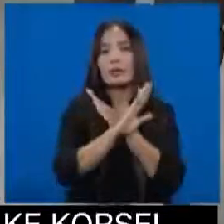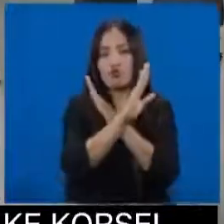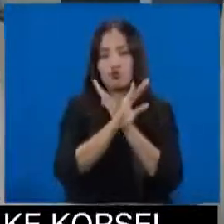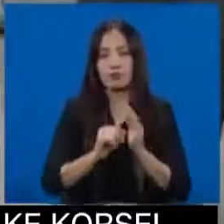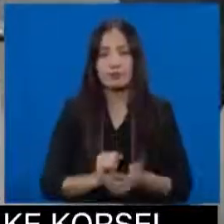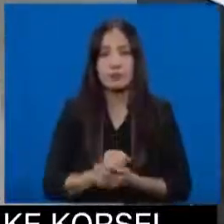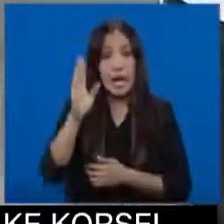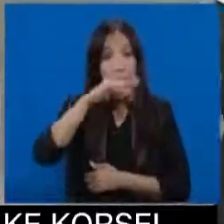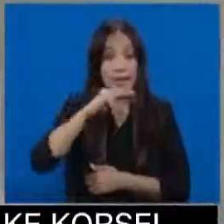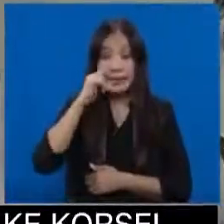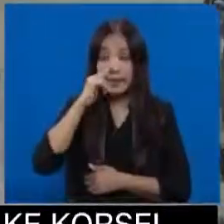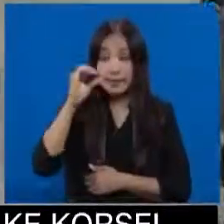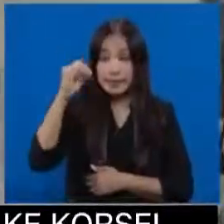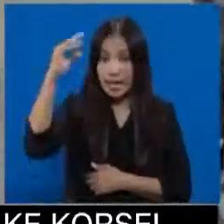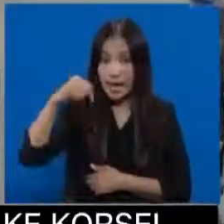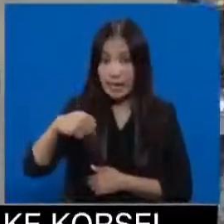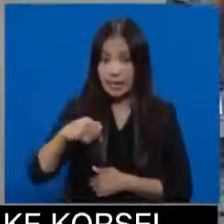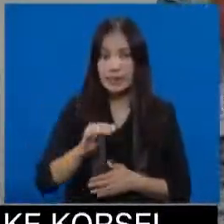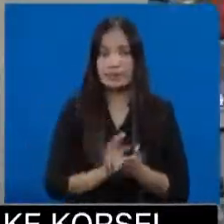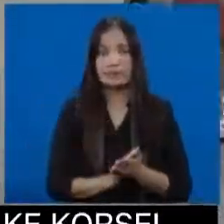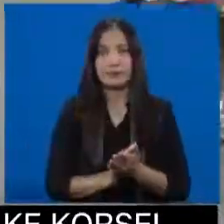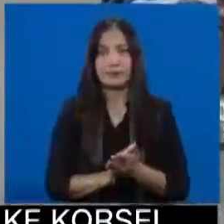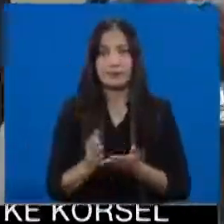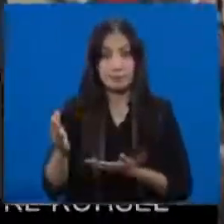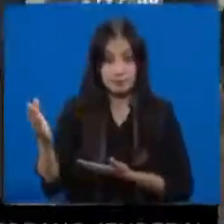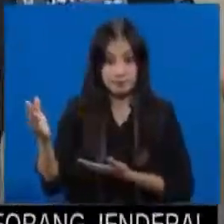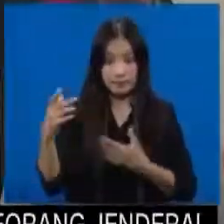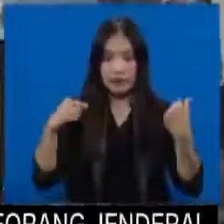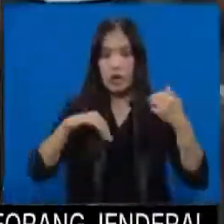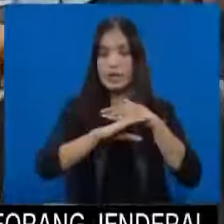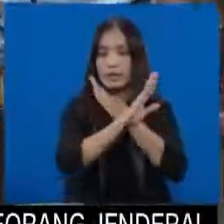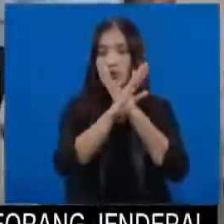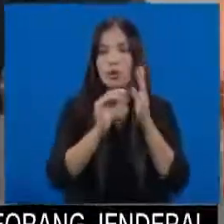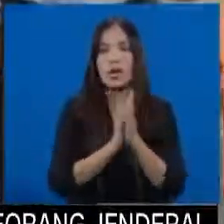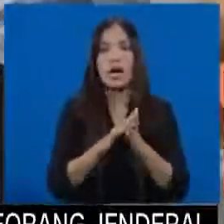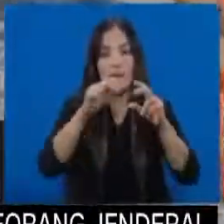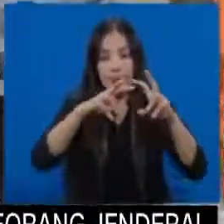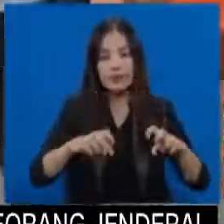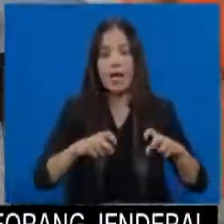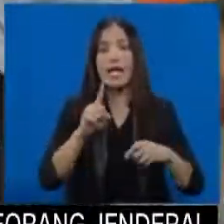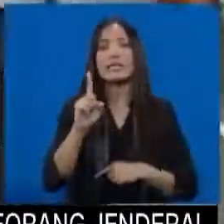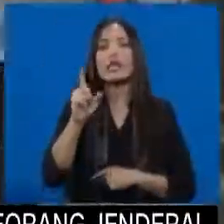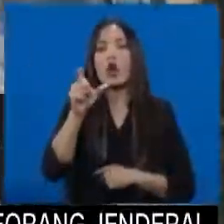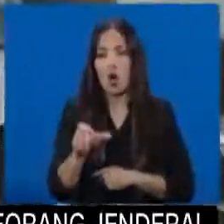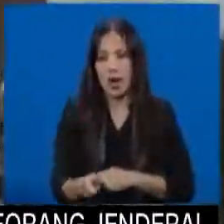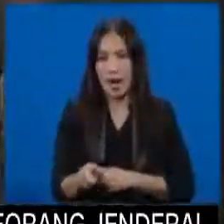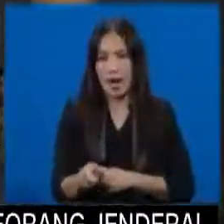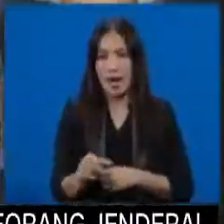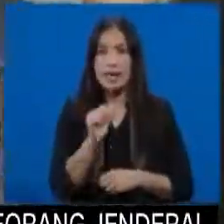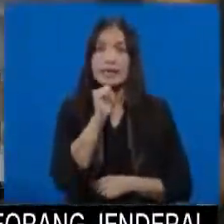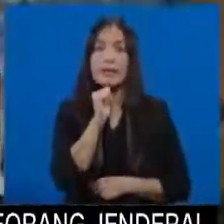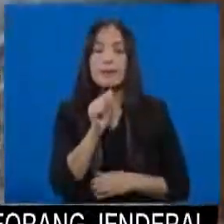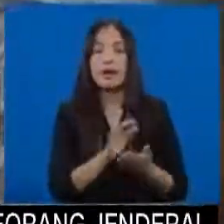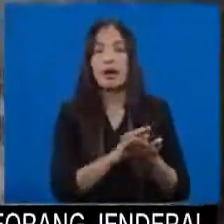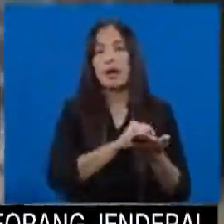Senin siang, penyidik Direktorat Reserse Kriminal Umum Polda Jawa Timur memeriksa satu dari enam tersangka kasus Kanjuruhan, yakni Suko